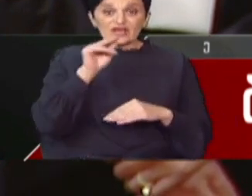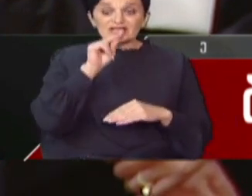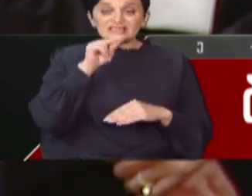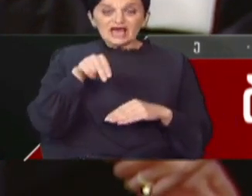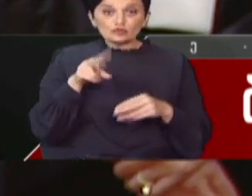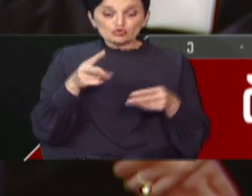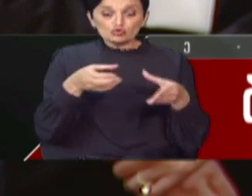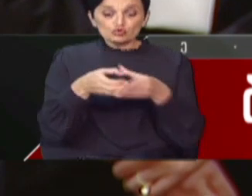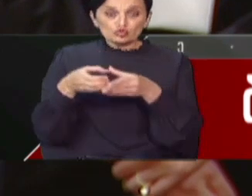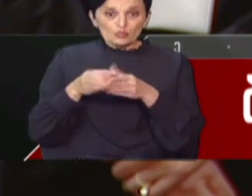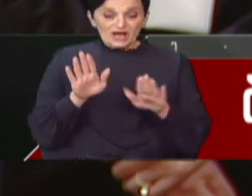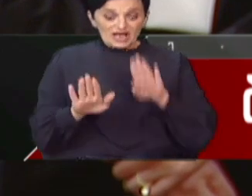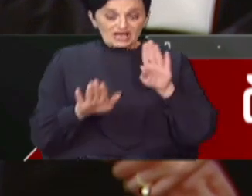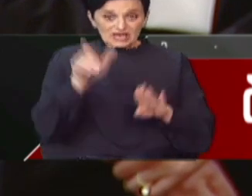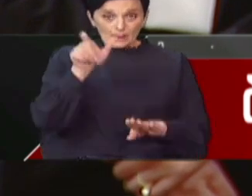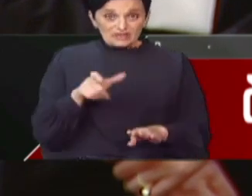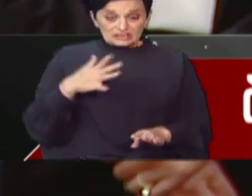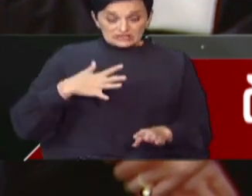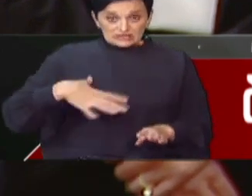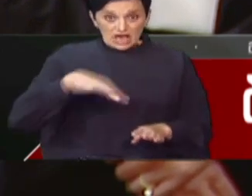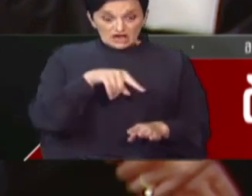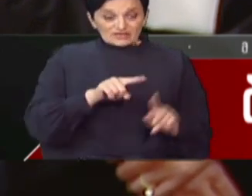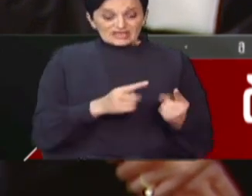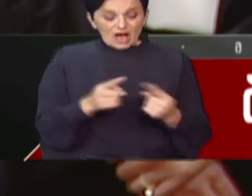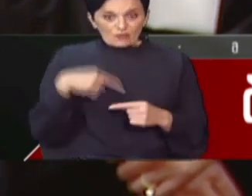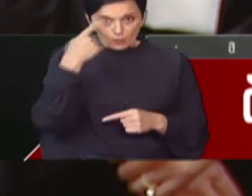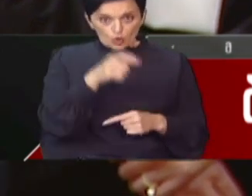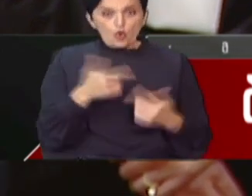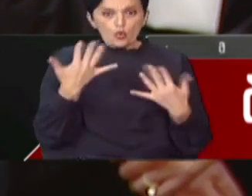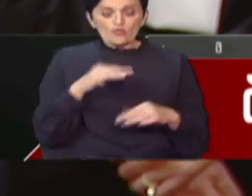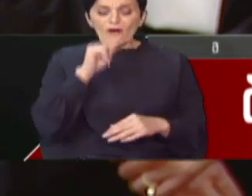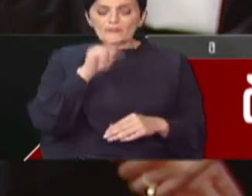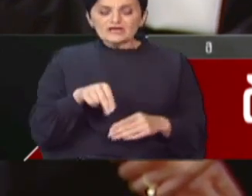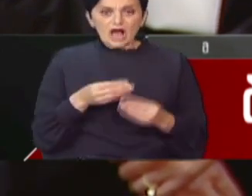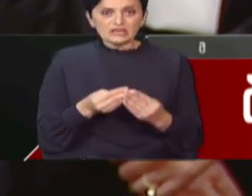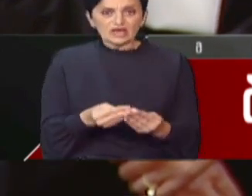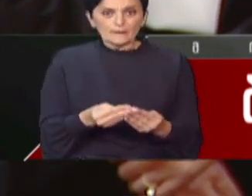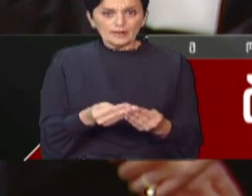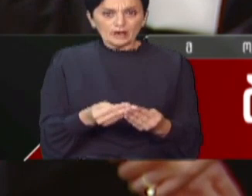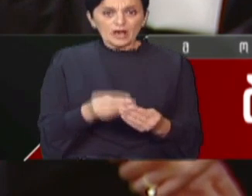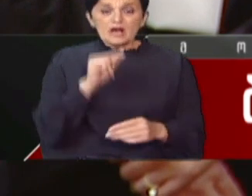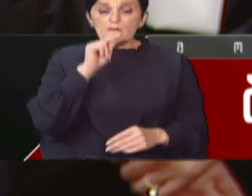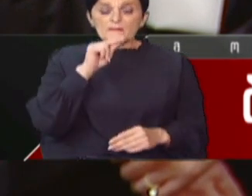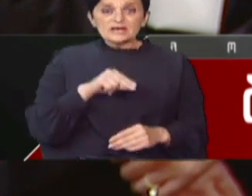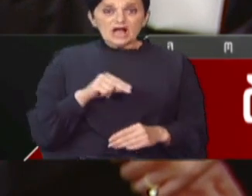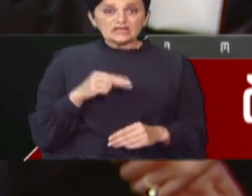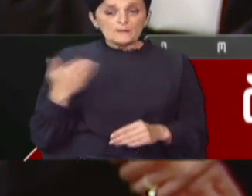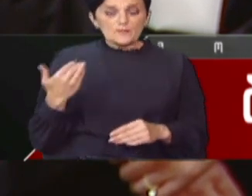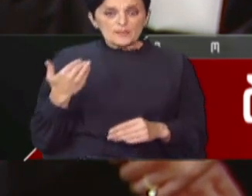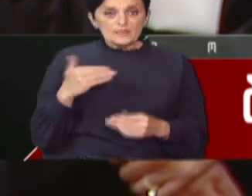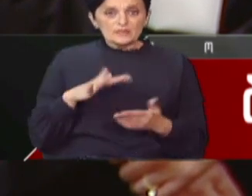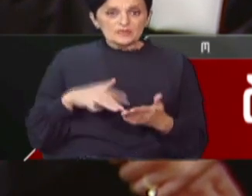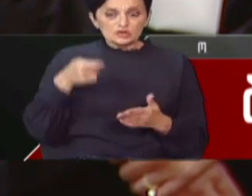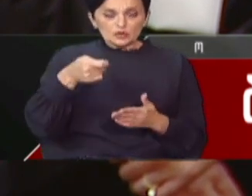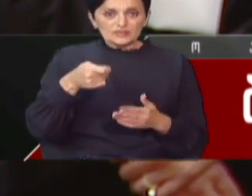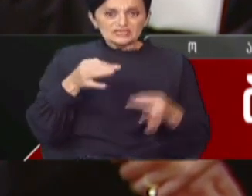დანაშაულებრივი ჯგუფის ხელმძღვანელ და საქართველოში დაკავებულ პირებს უკვე წარედგინათ ბრალდება. ბრალდების მხარე მიმართა